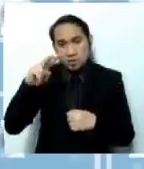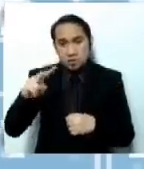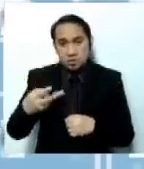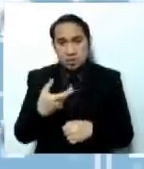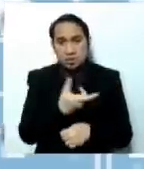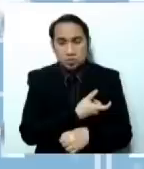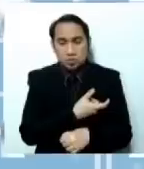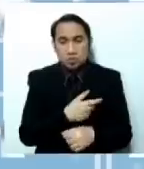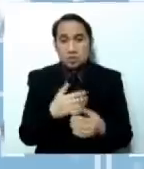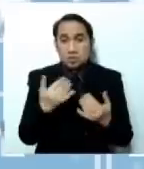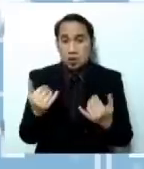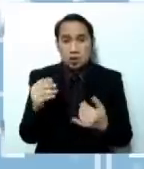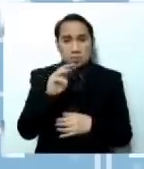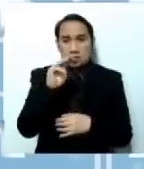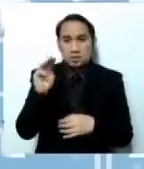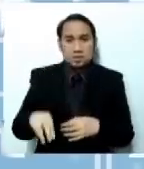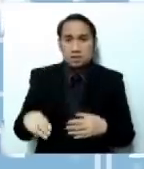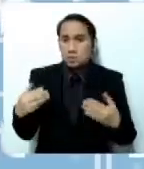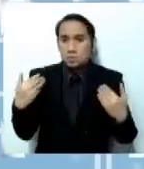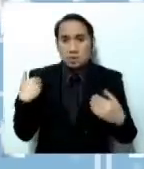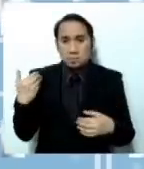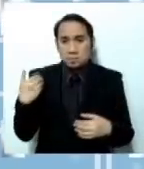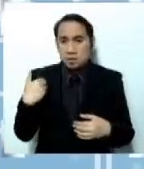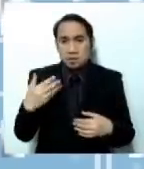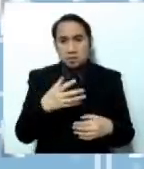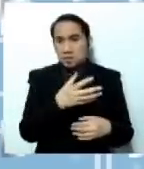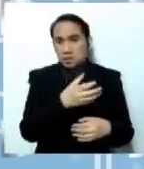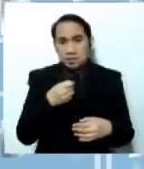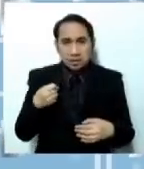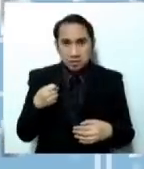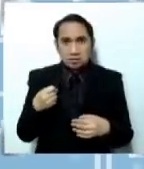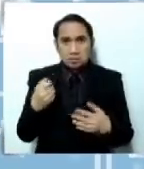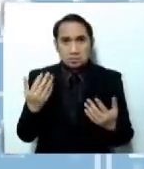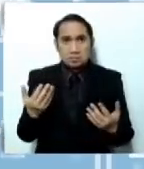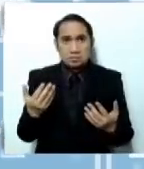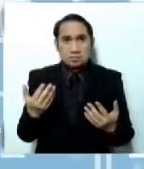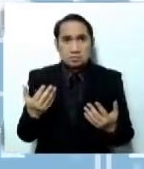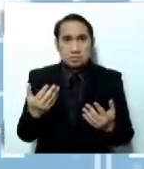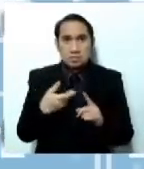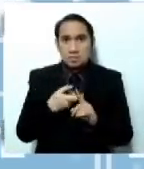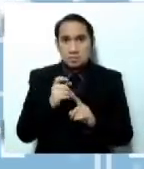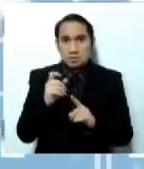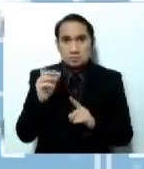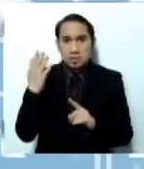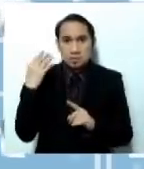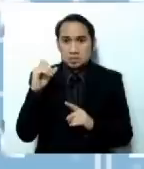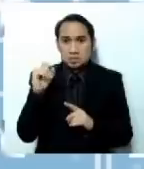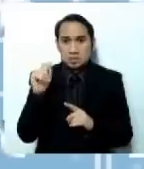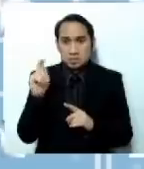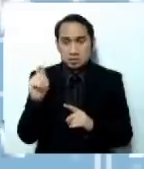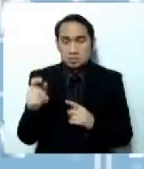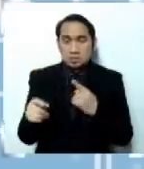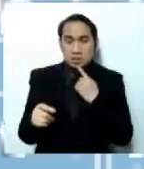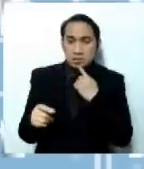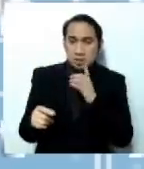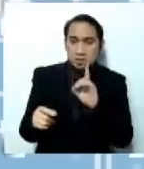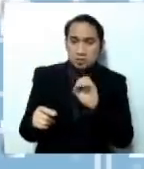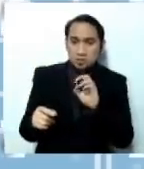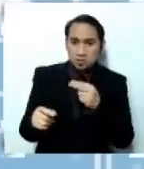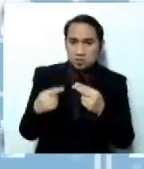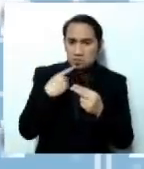ang Maynila mula sa dumating noong Sabado na mahigit 2 million doses ng AstraZeneca vaccine. Sagot ng DOH na ipamahagi na nila